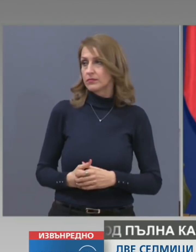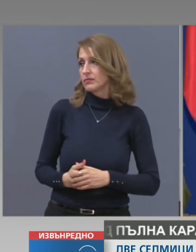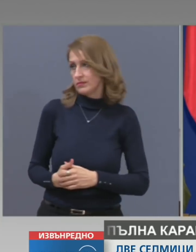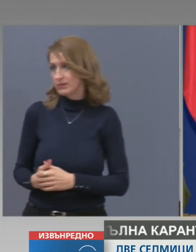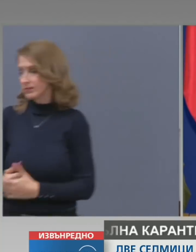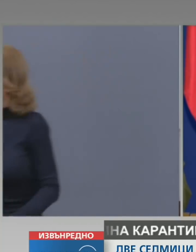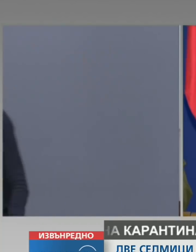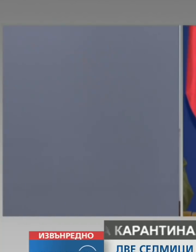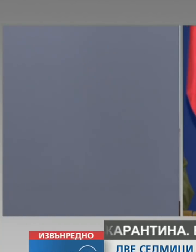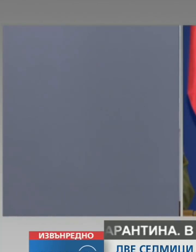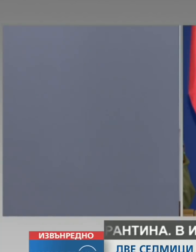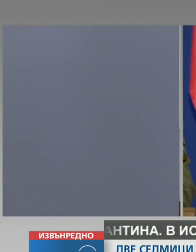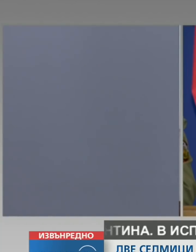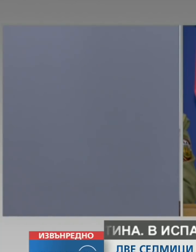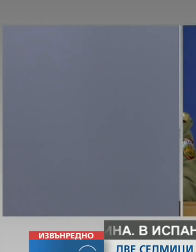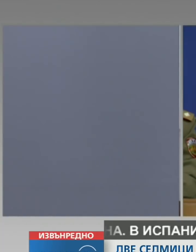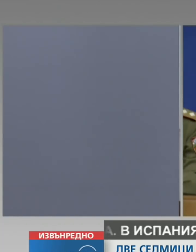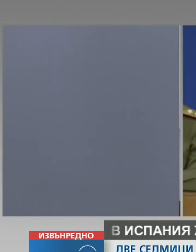Заповядайте. BTV,